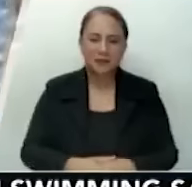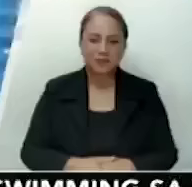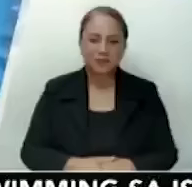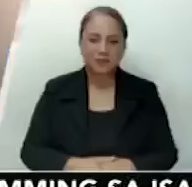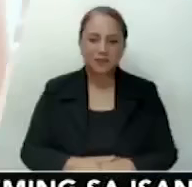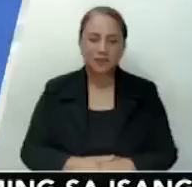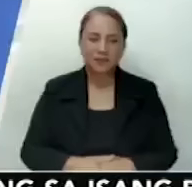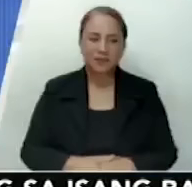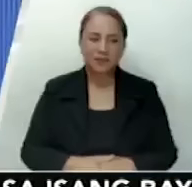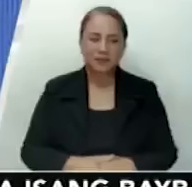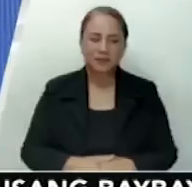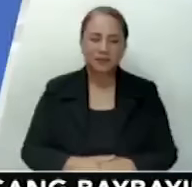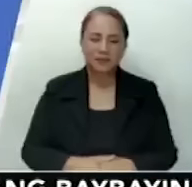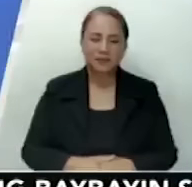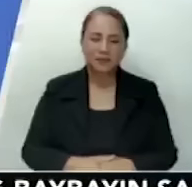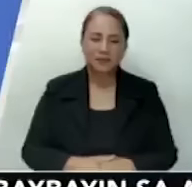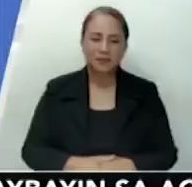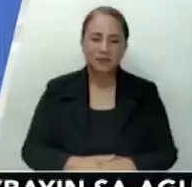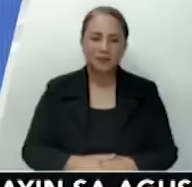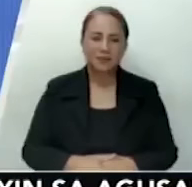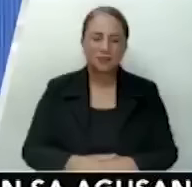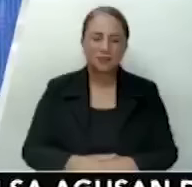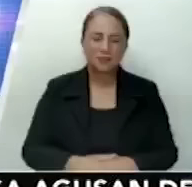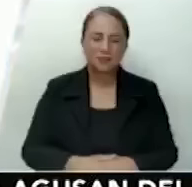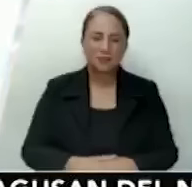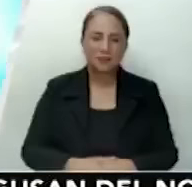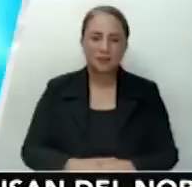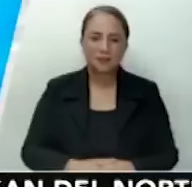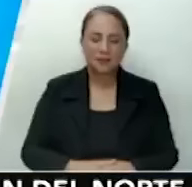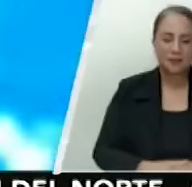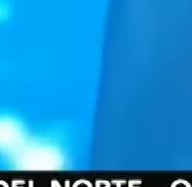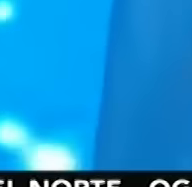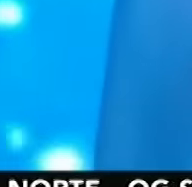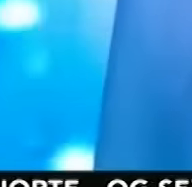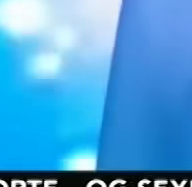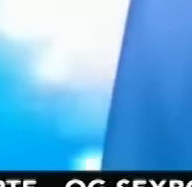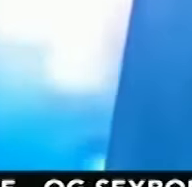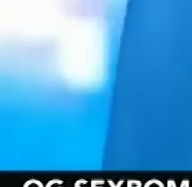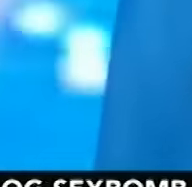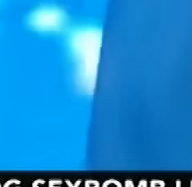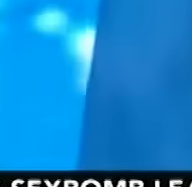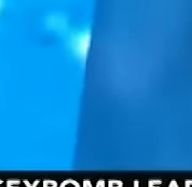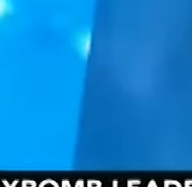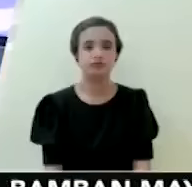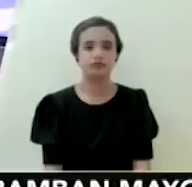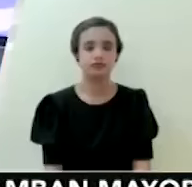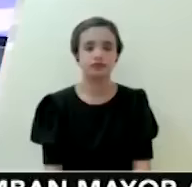GMA Regional TV 1 Western Visayas, nakatutok 24 oras.